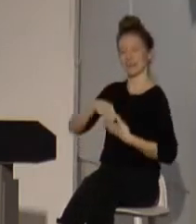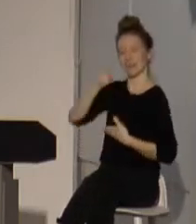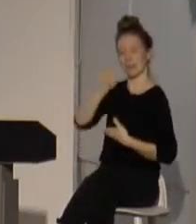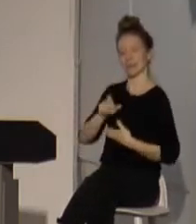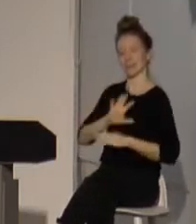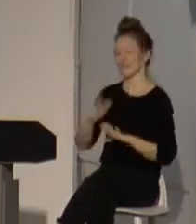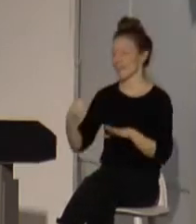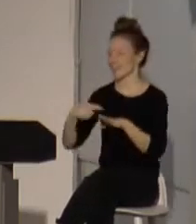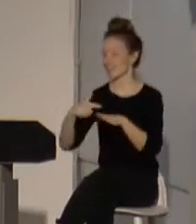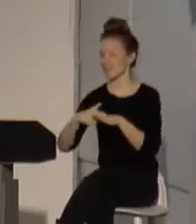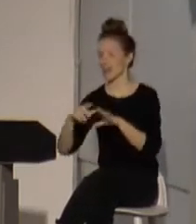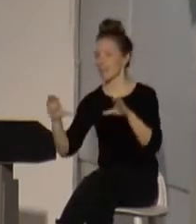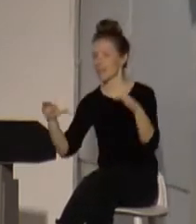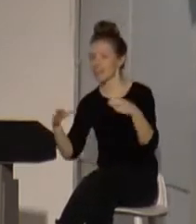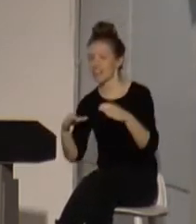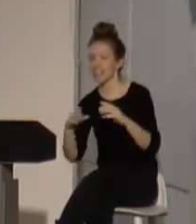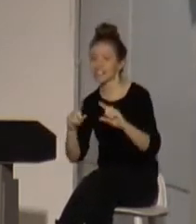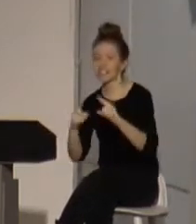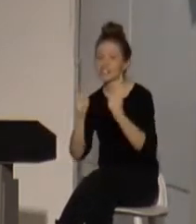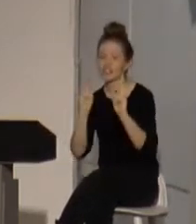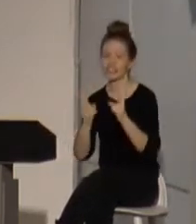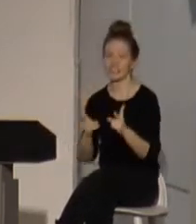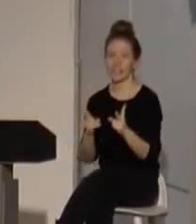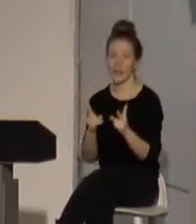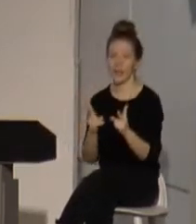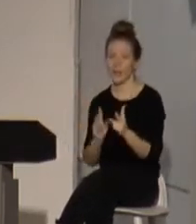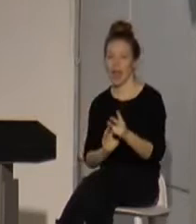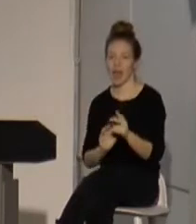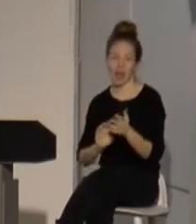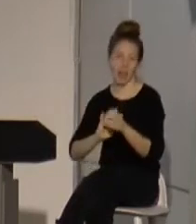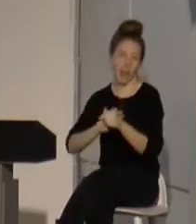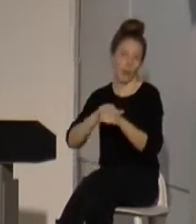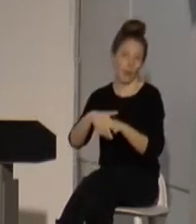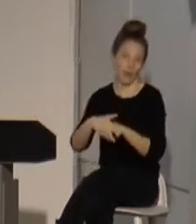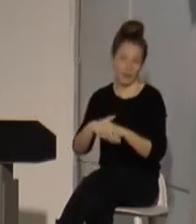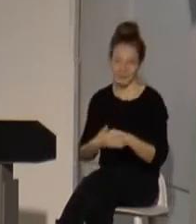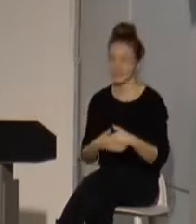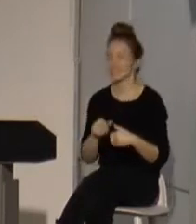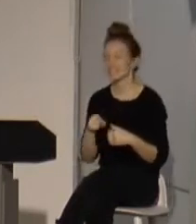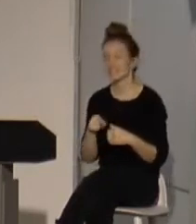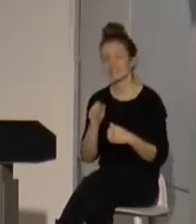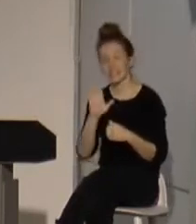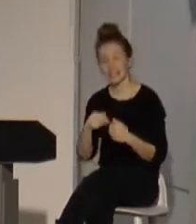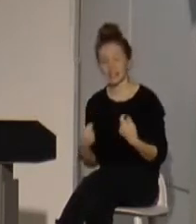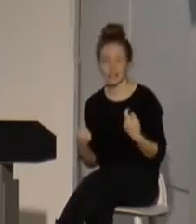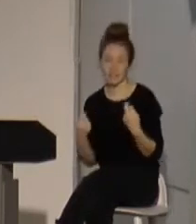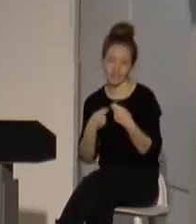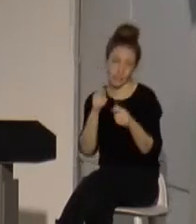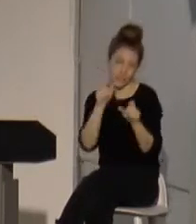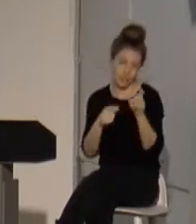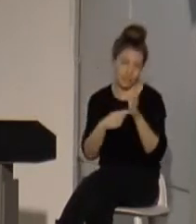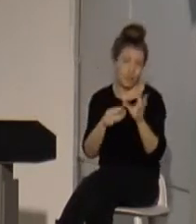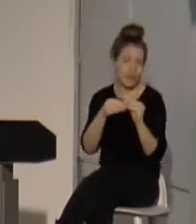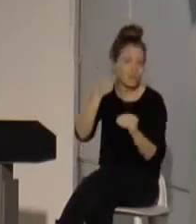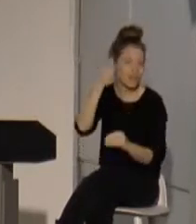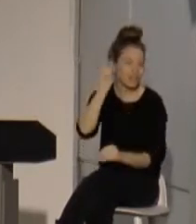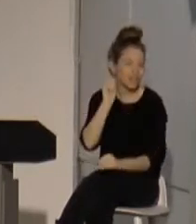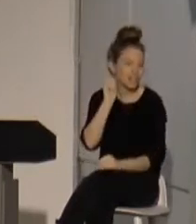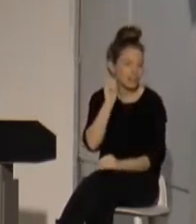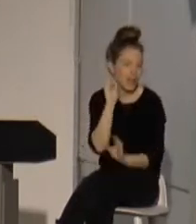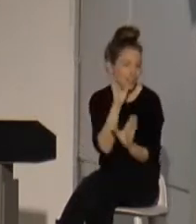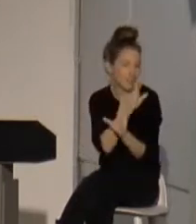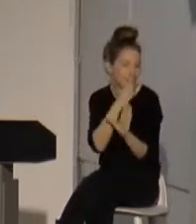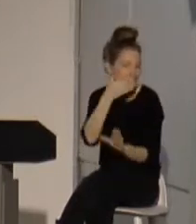בחברה שהשונות יכולה לעורר. זה נכון למשל לאנשים עם מכשירי שמיעה